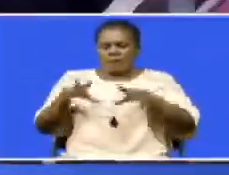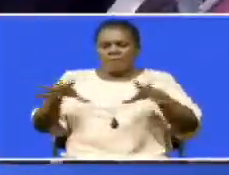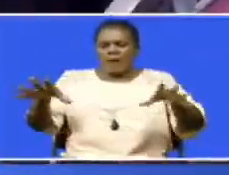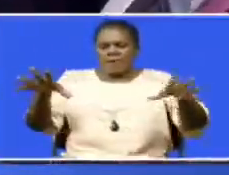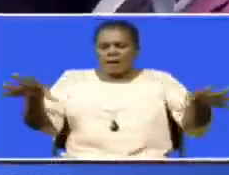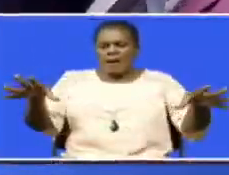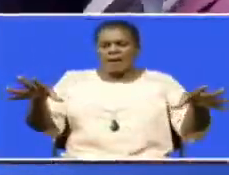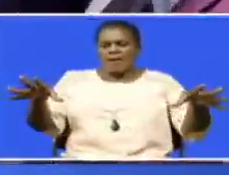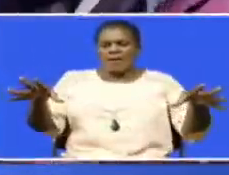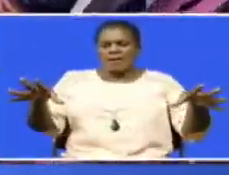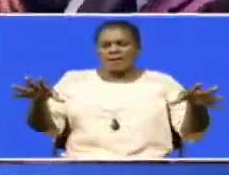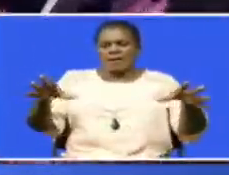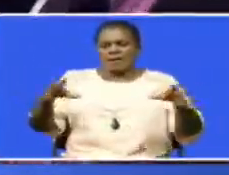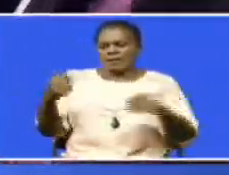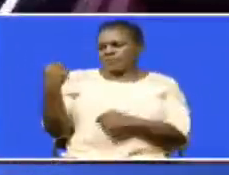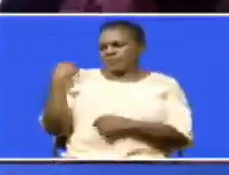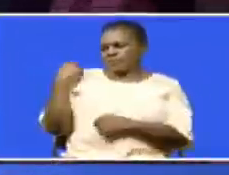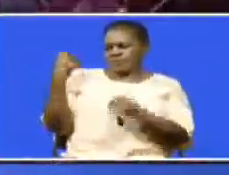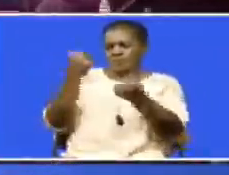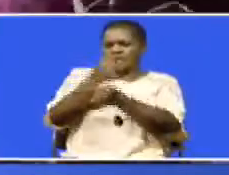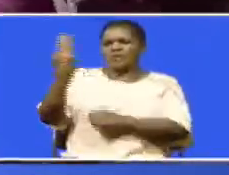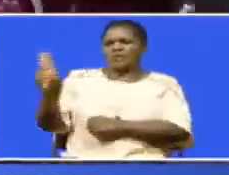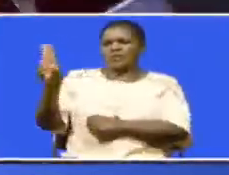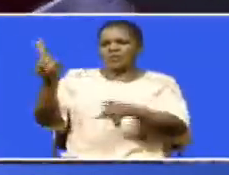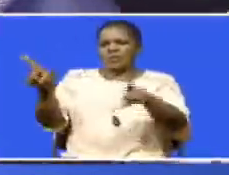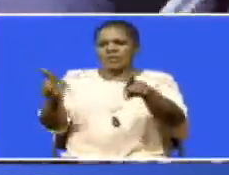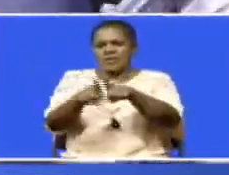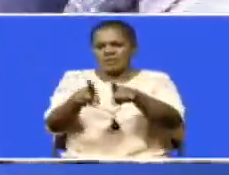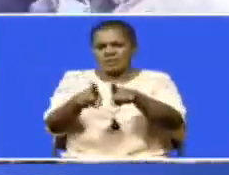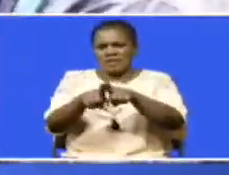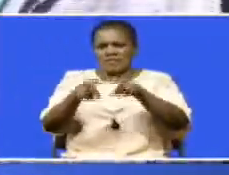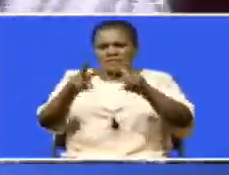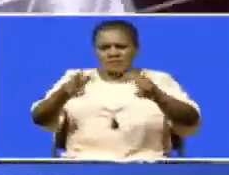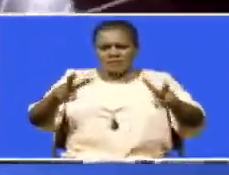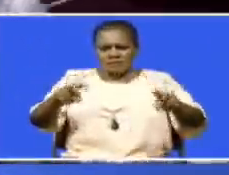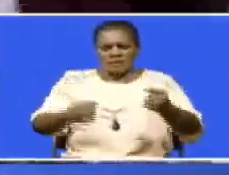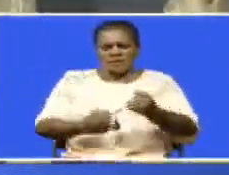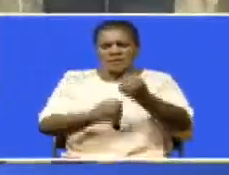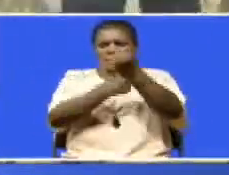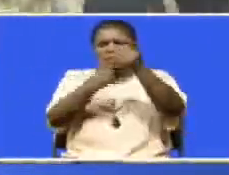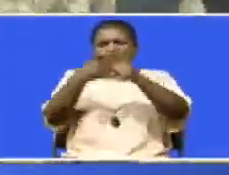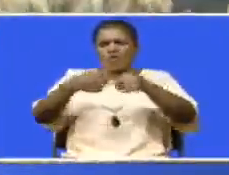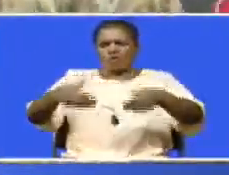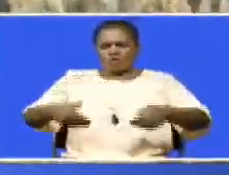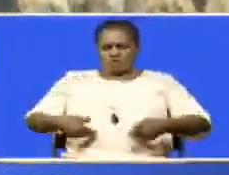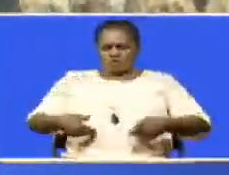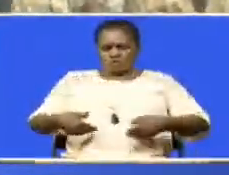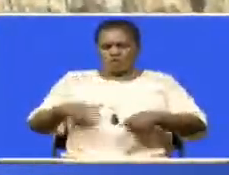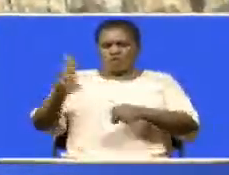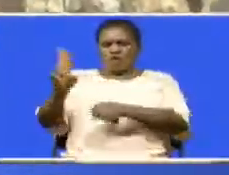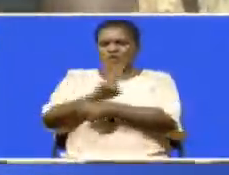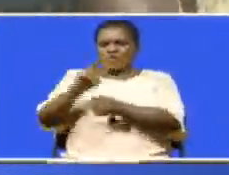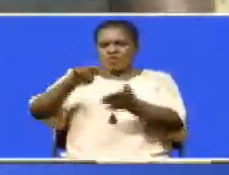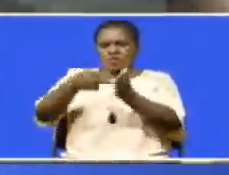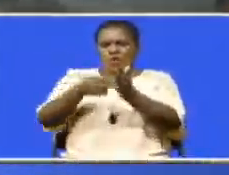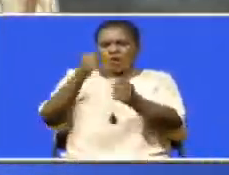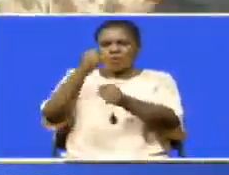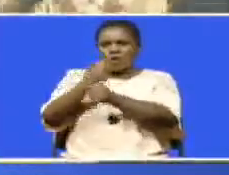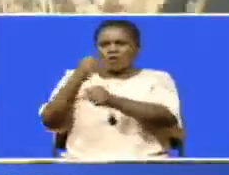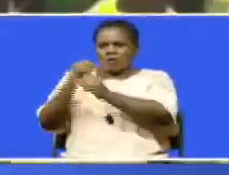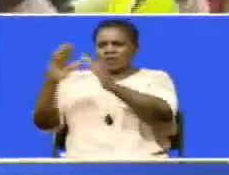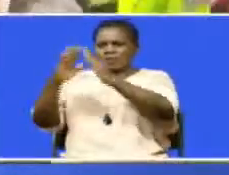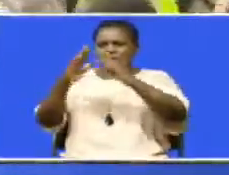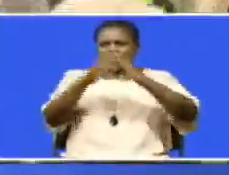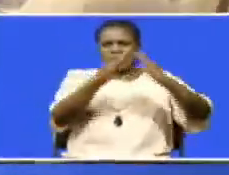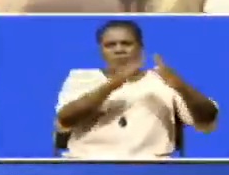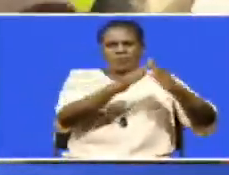gundi. Hivi punde Rais Kenyatta naye ameonekana kutafuta ungwaji mkono wa vijana akitumia mradi wa kazi mtaani kama